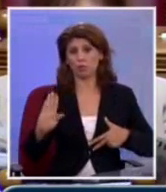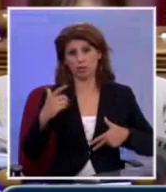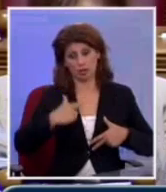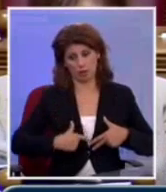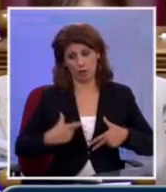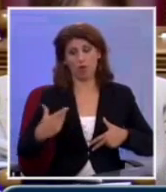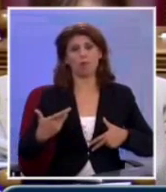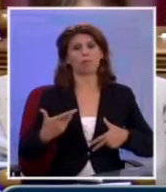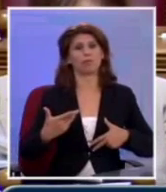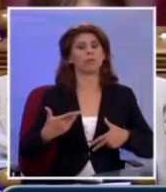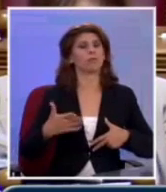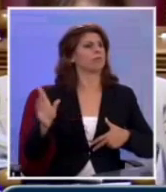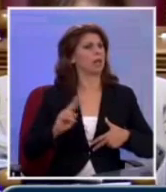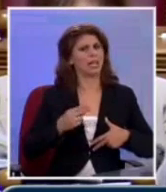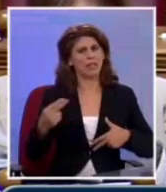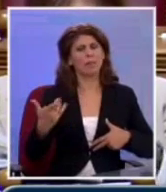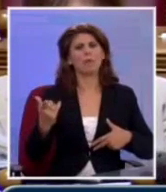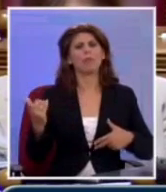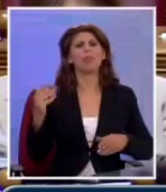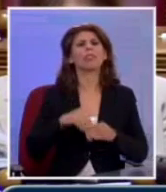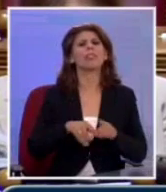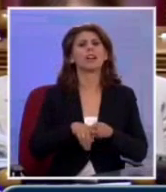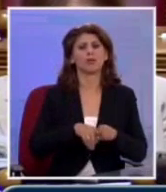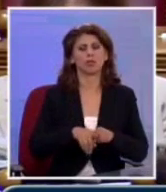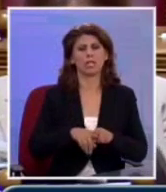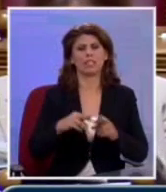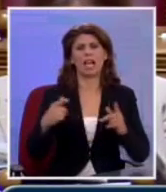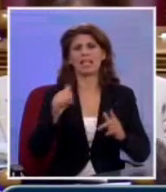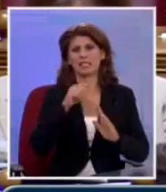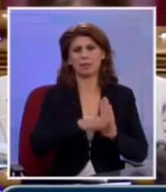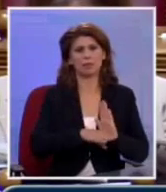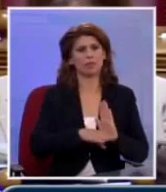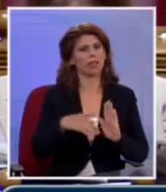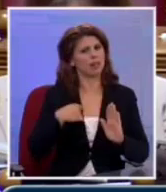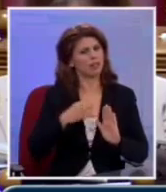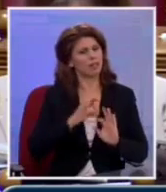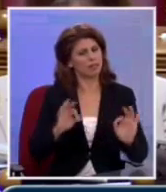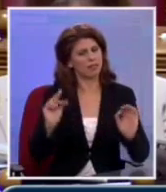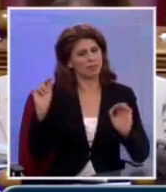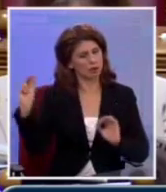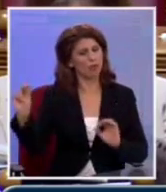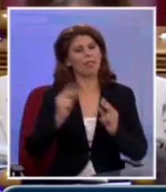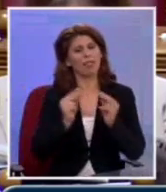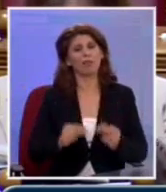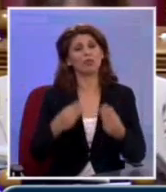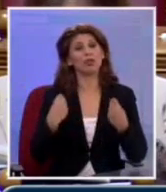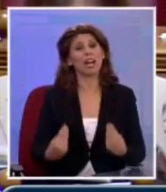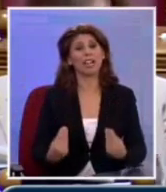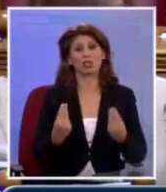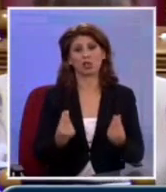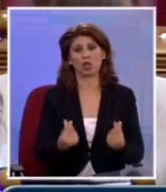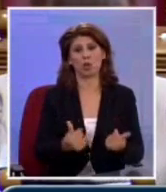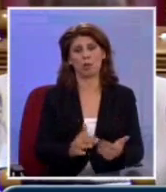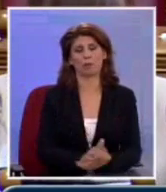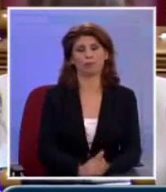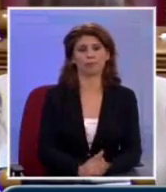μου, είναι θέματα που δεν ανάγονται στη συνταγματικότητα και που σας εγγυόμαστε και οι δύο ότι θα λυθούν με τον καλύτερο τρόπο. Να πω εδώ ότι